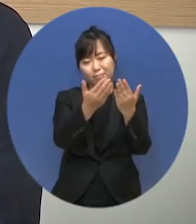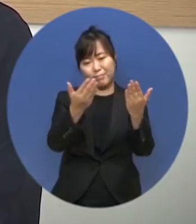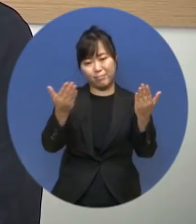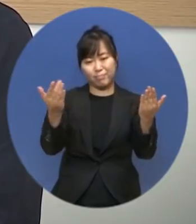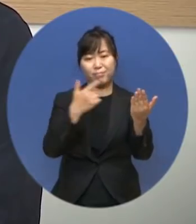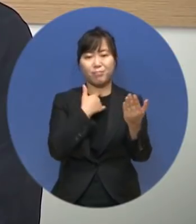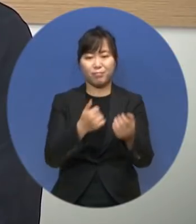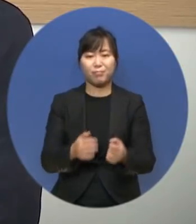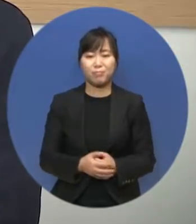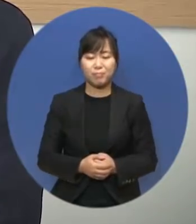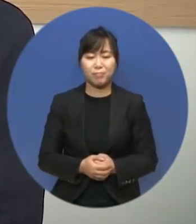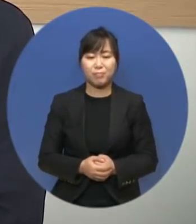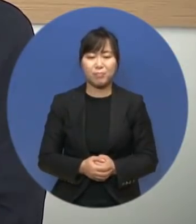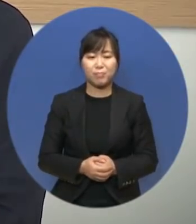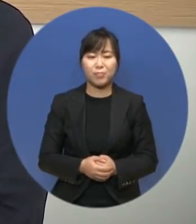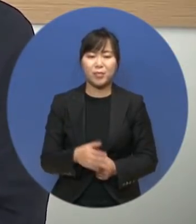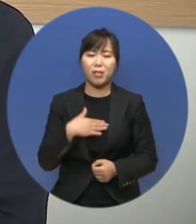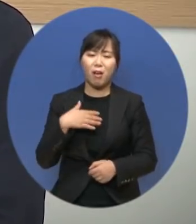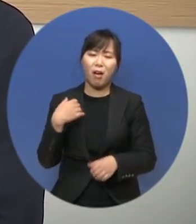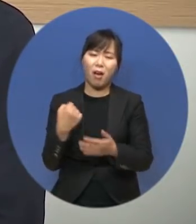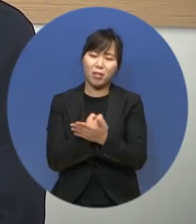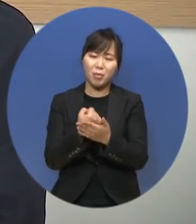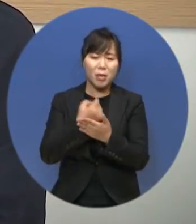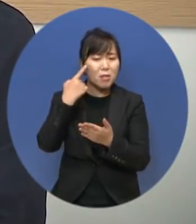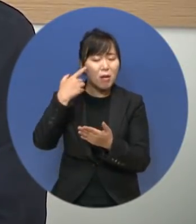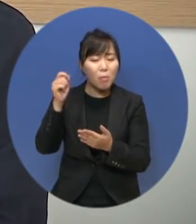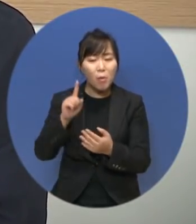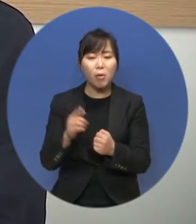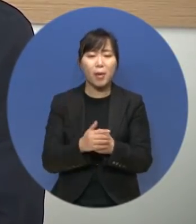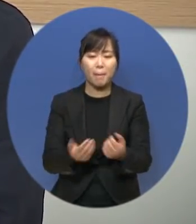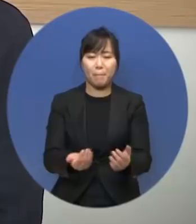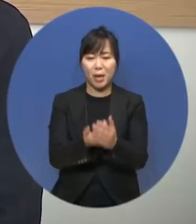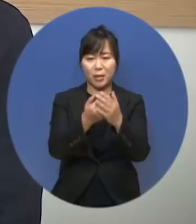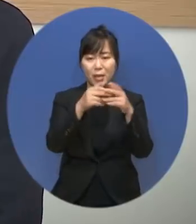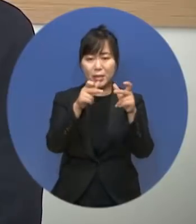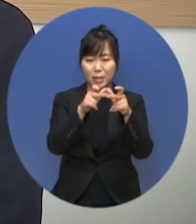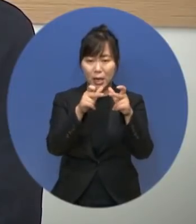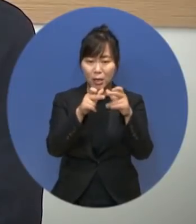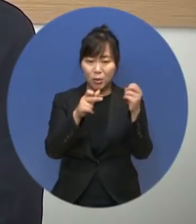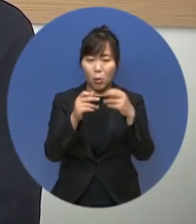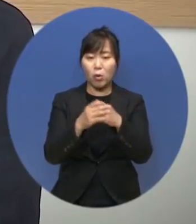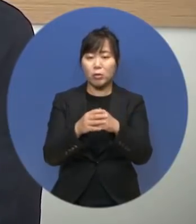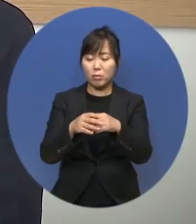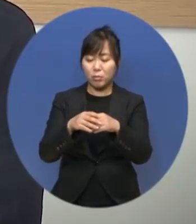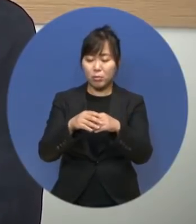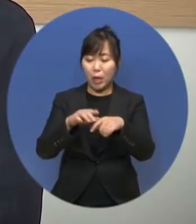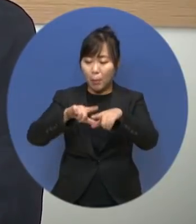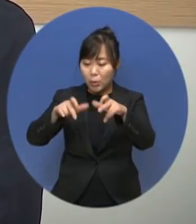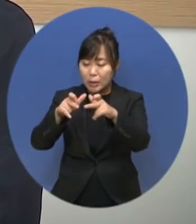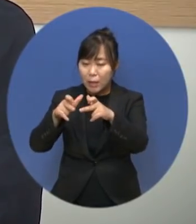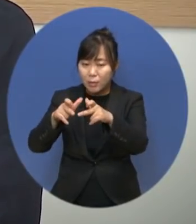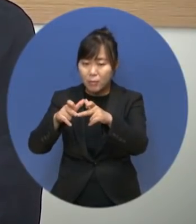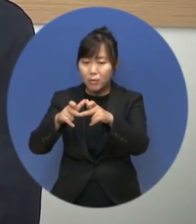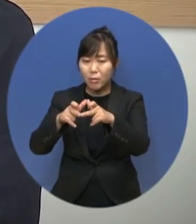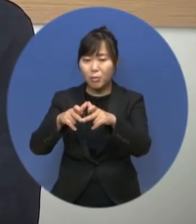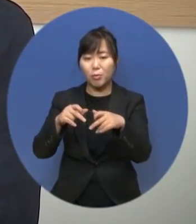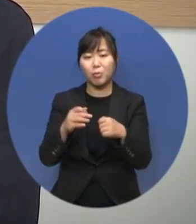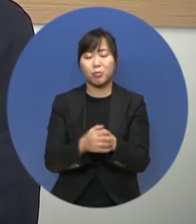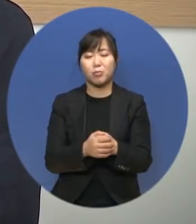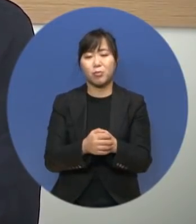특별한 전시였어요. 그래서 저는 늘 안타깝게 생각하는 게 발달장애인뿐만 아니라 장애인들이